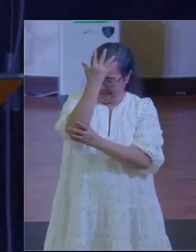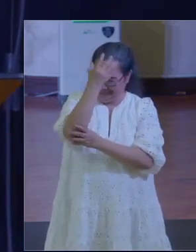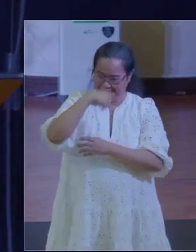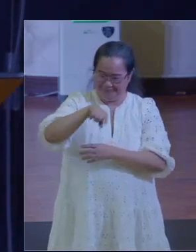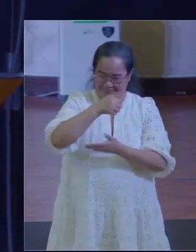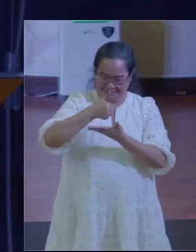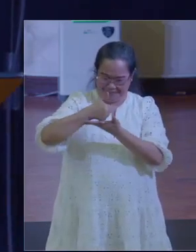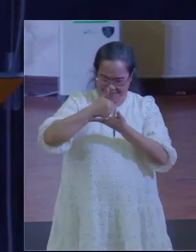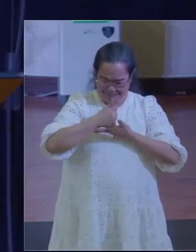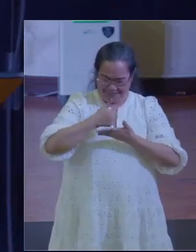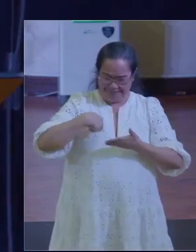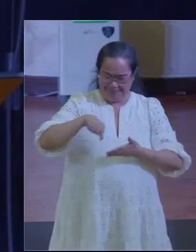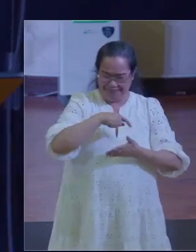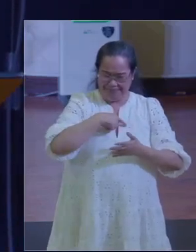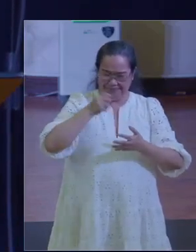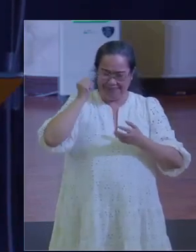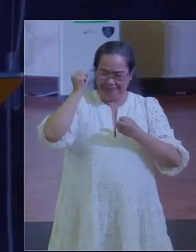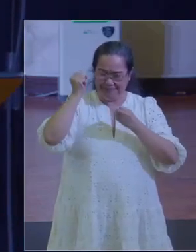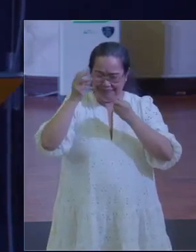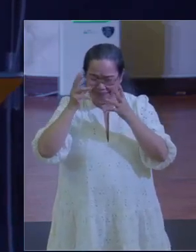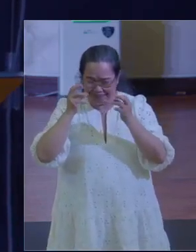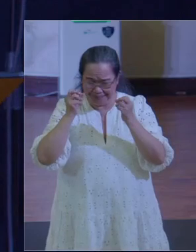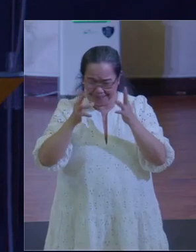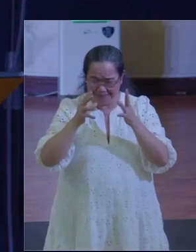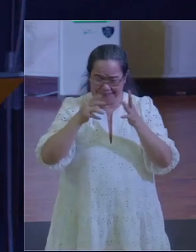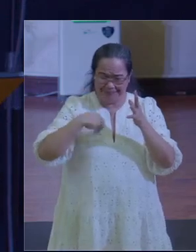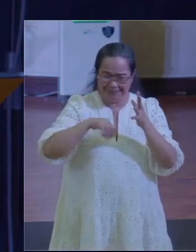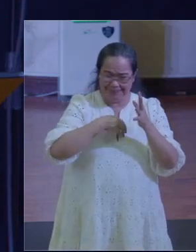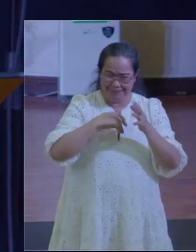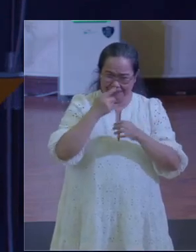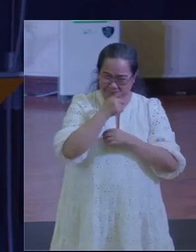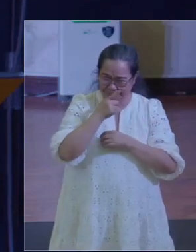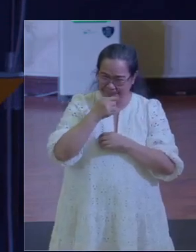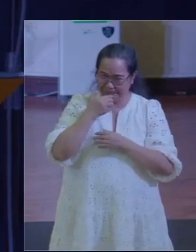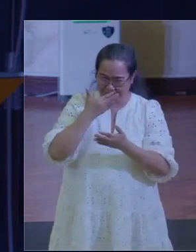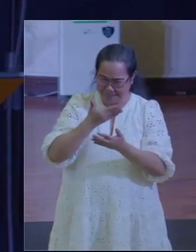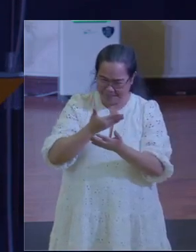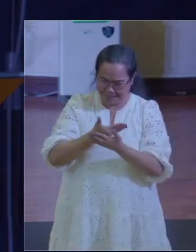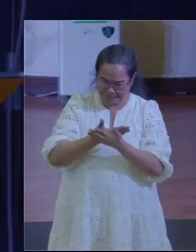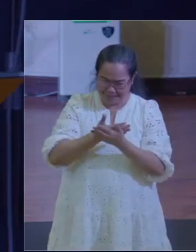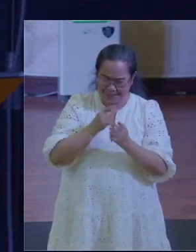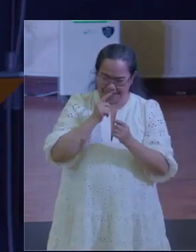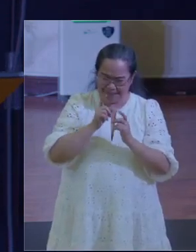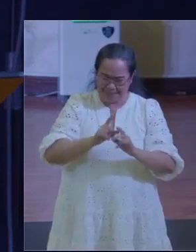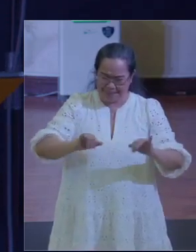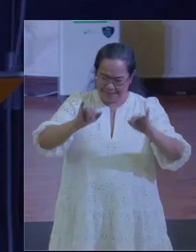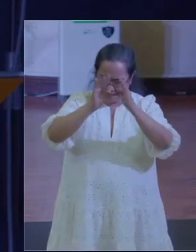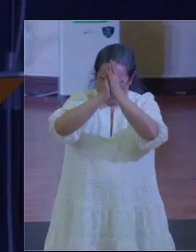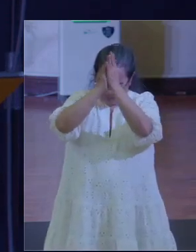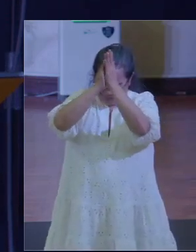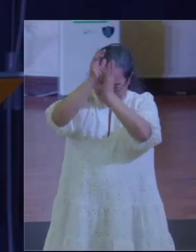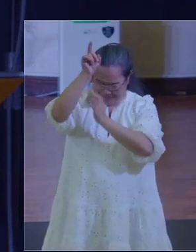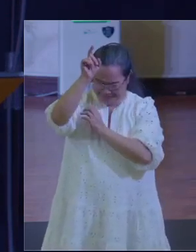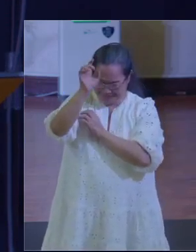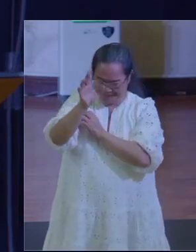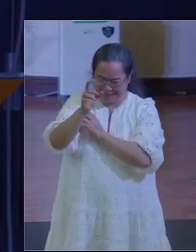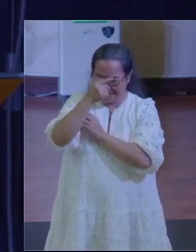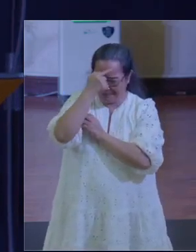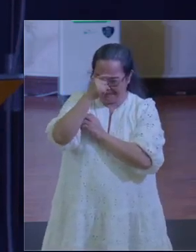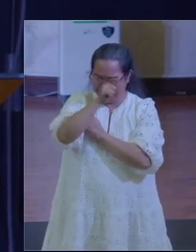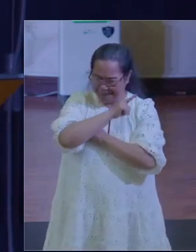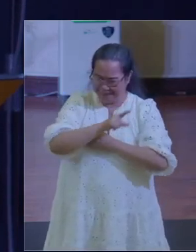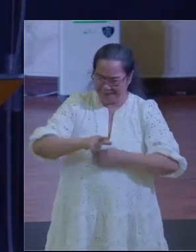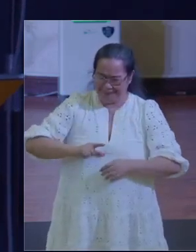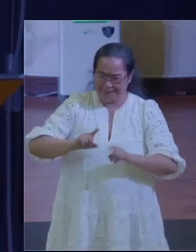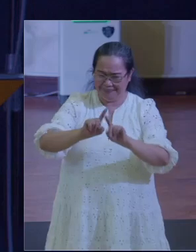Tulungan mo ko, Panginoon, kung anong lumalabas sa aming bibig ay yung kaaya-aya at nakalugod-lugod lamang. Pero Panginoon, iba